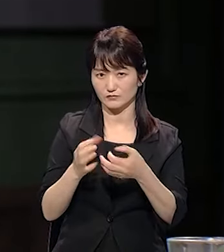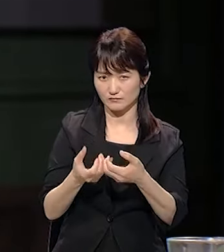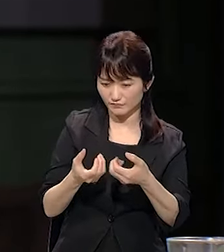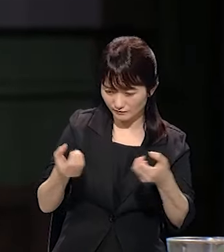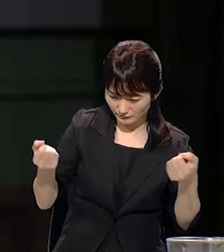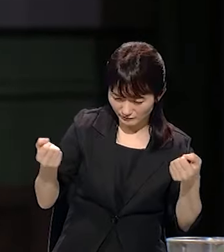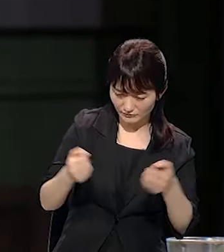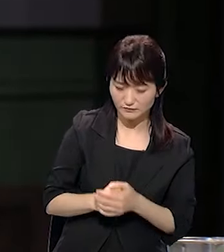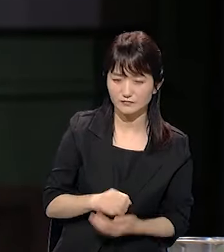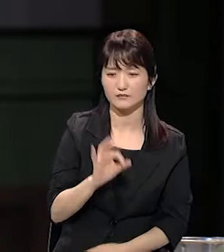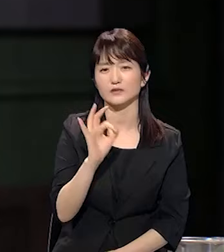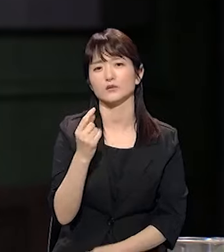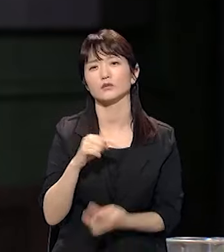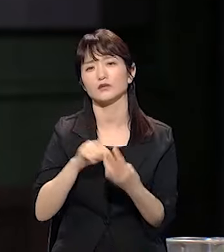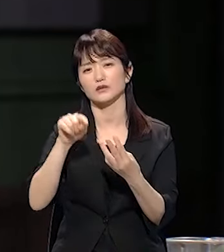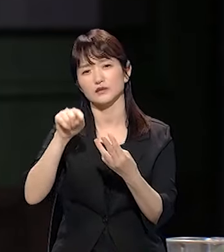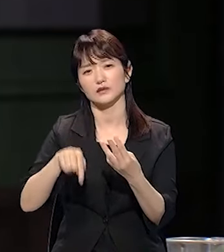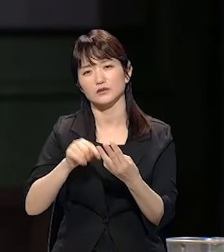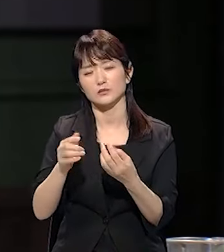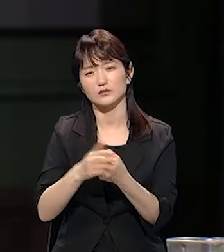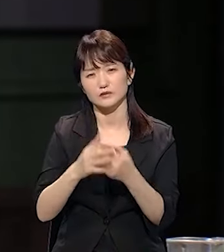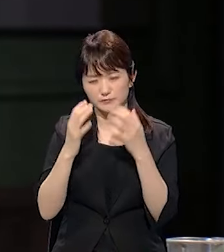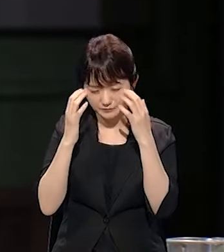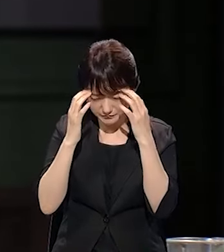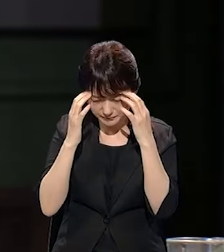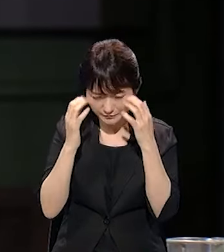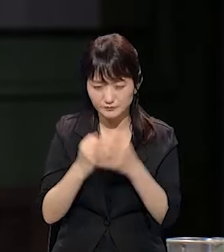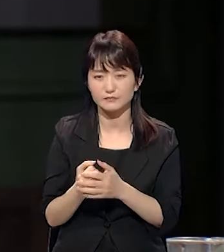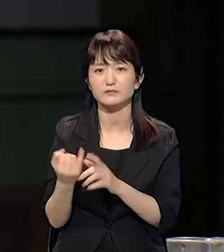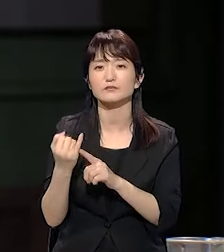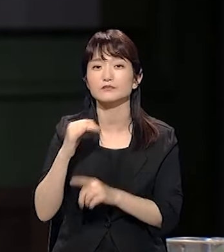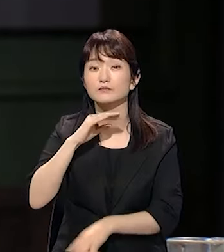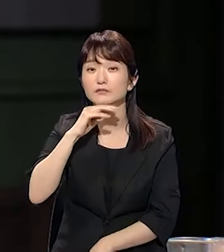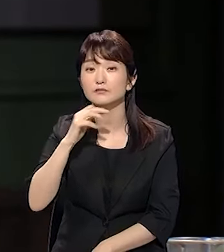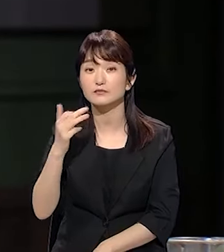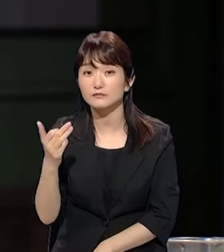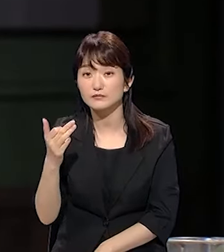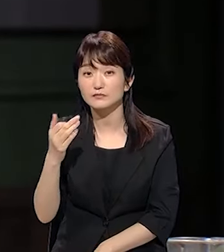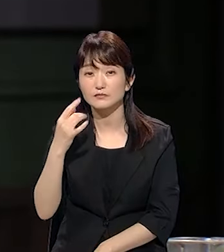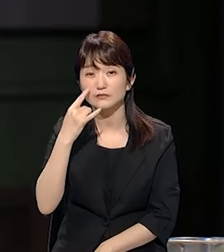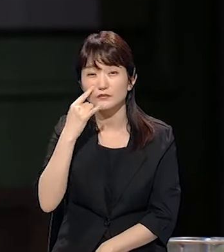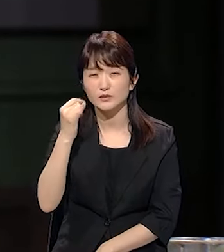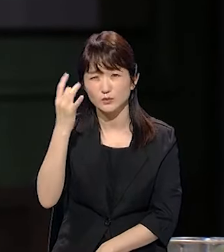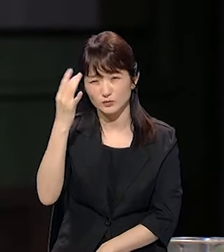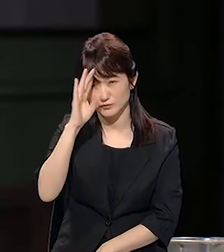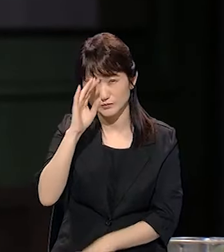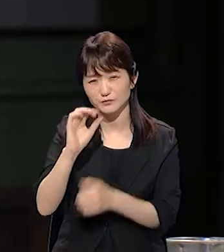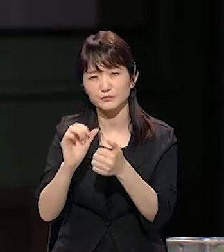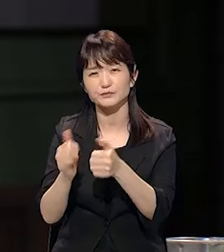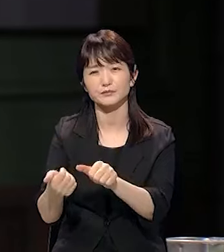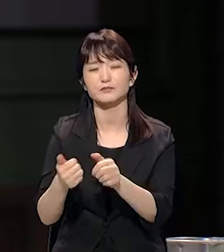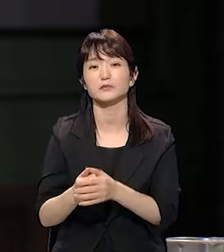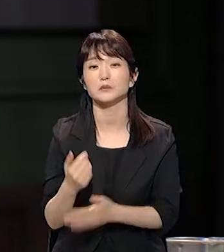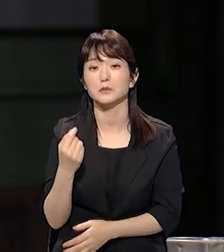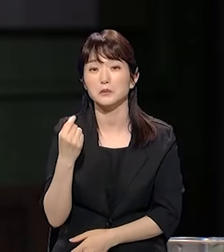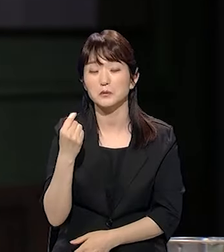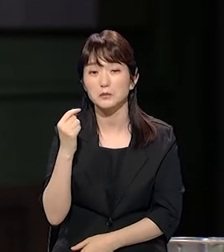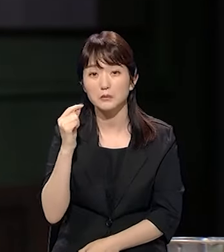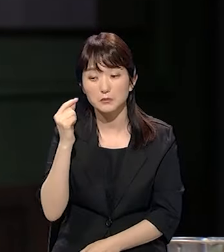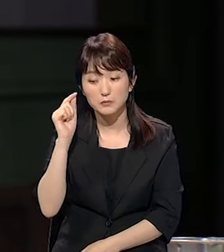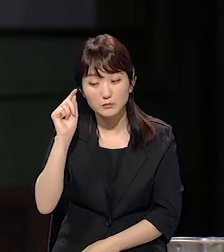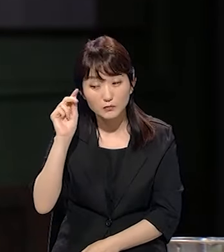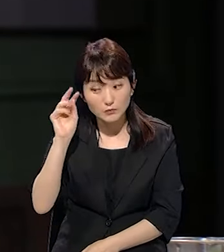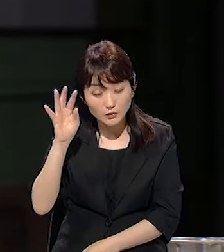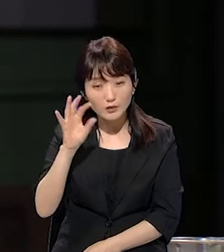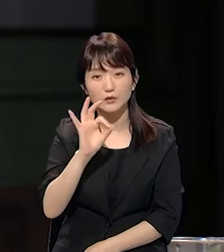때문에 괴롭다는 조카의 사연입니다 사연자가 18살이 될 무렵에 어머니가 지병으로 세상을 떠나고 얼마 지나지 않아서